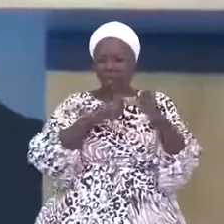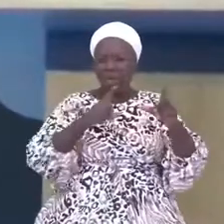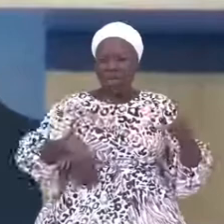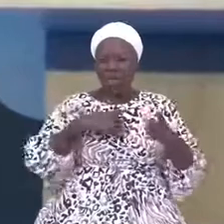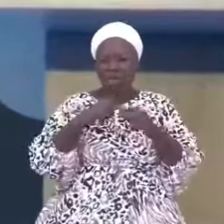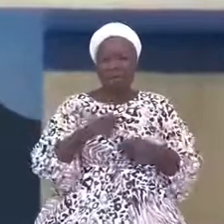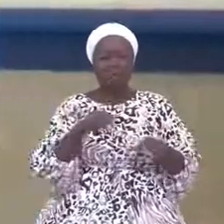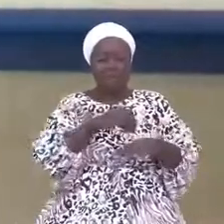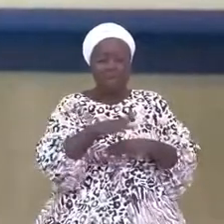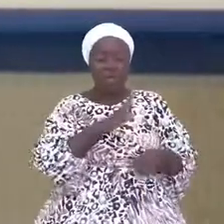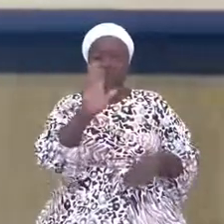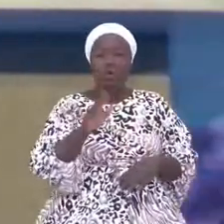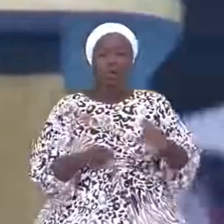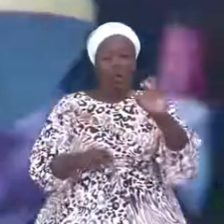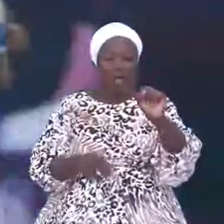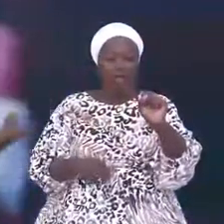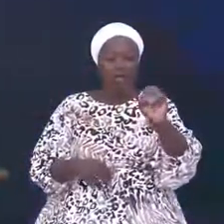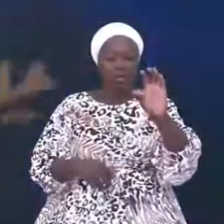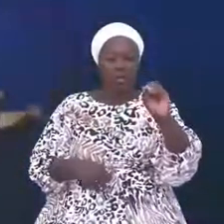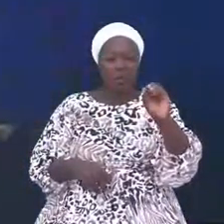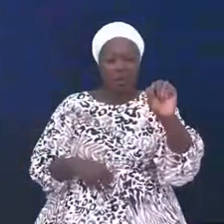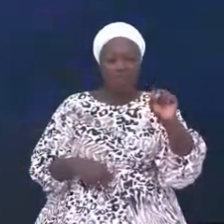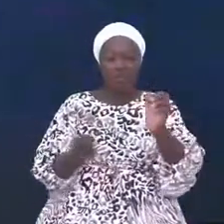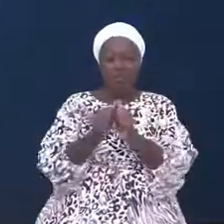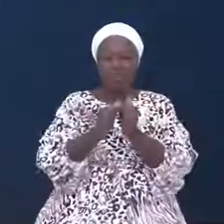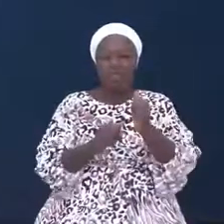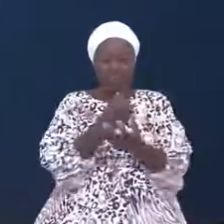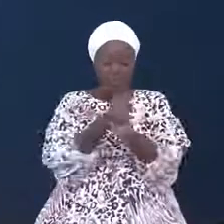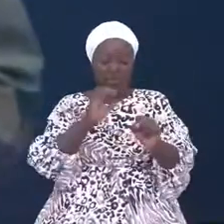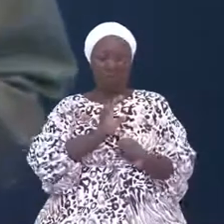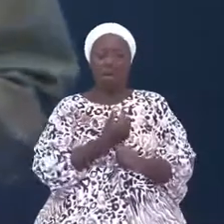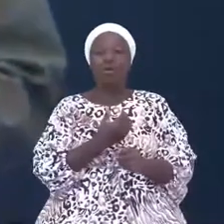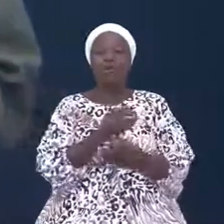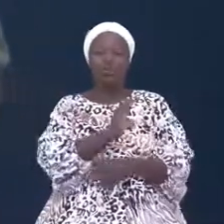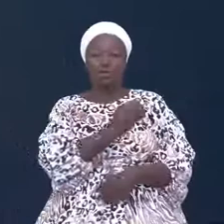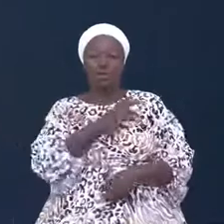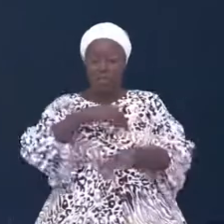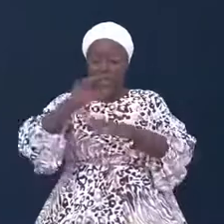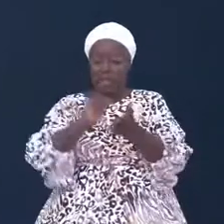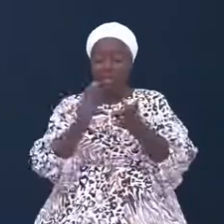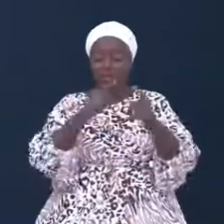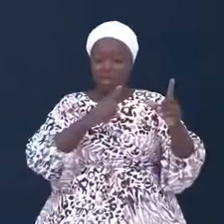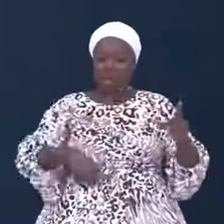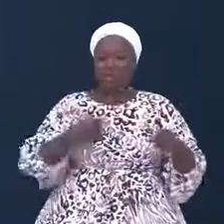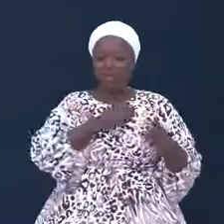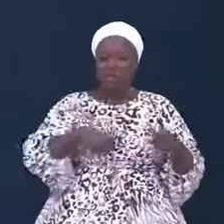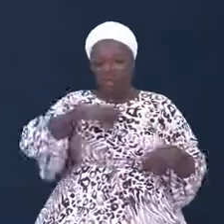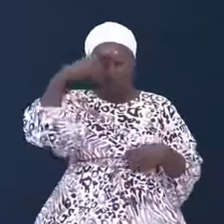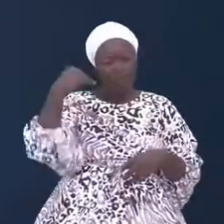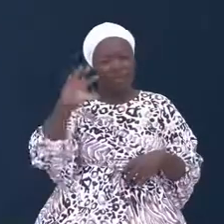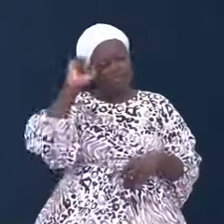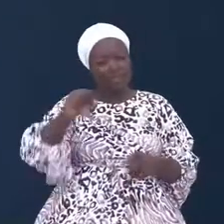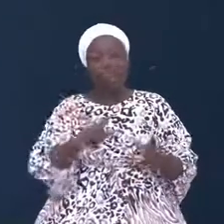tu invoques le Seigneur, et tu envoies ton SOS, sauve notre âme, tu envoies cela à